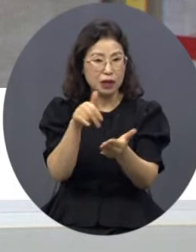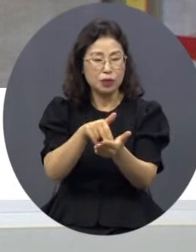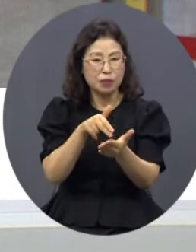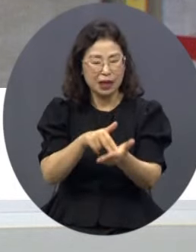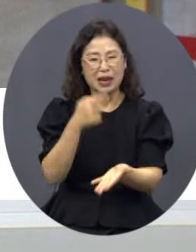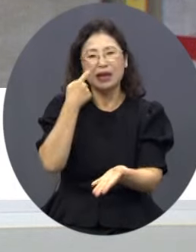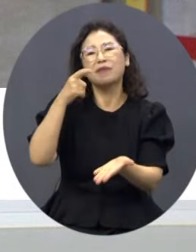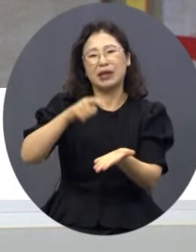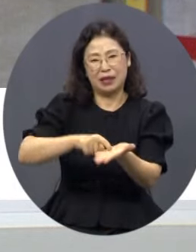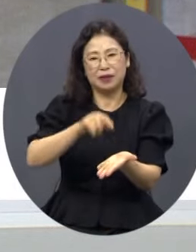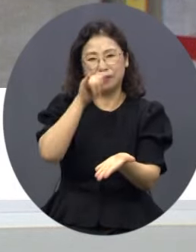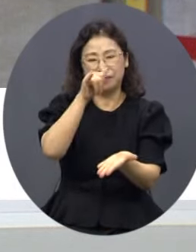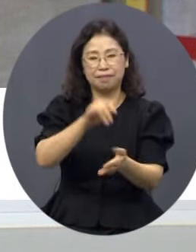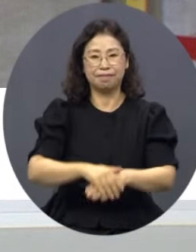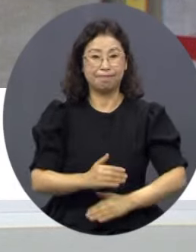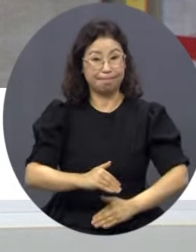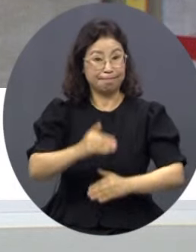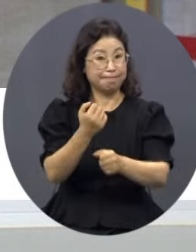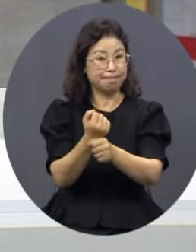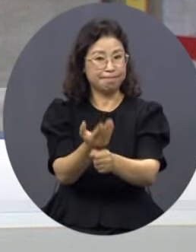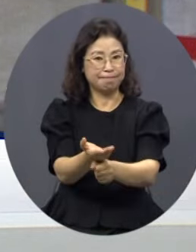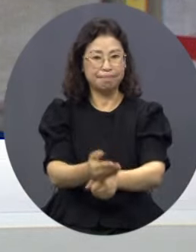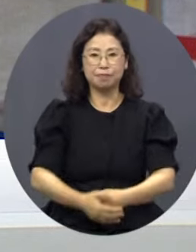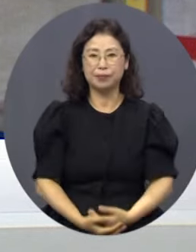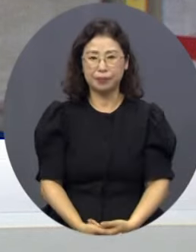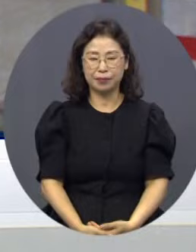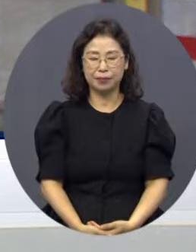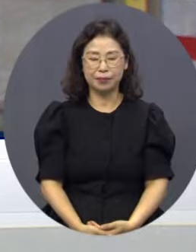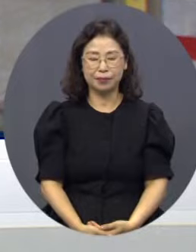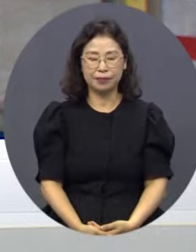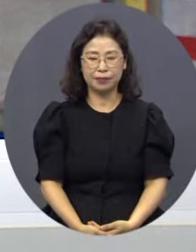무더기로 적발됐습니다 보도의 김항섭